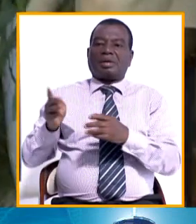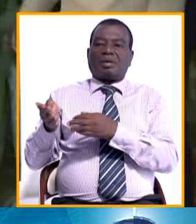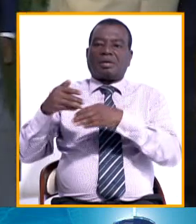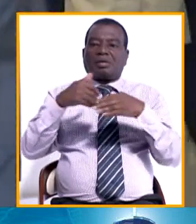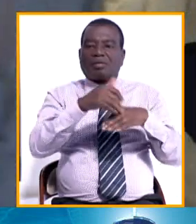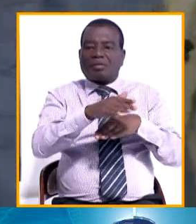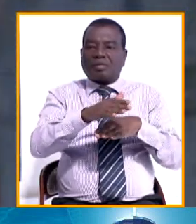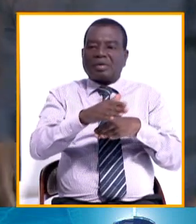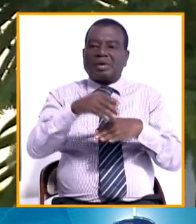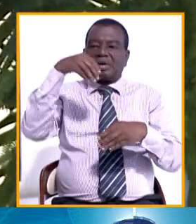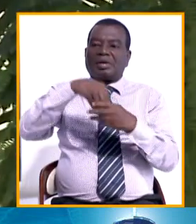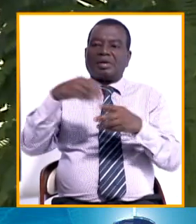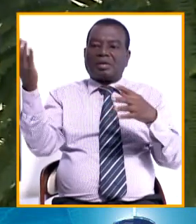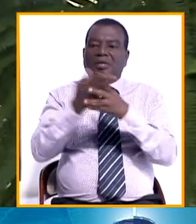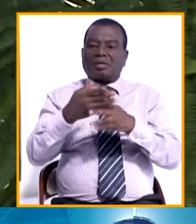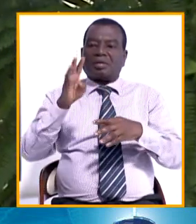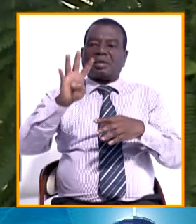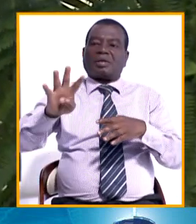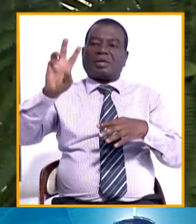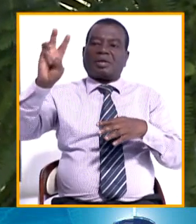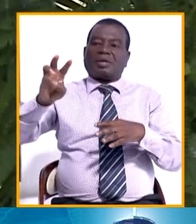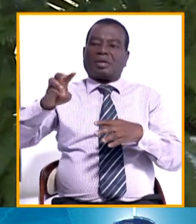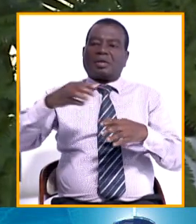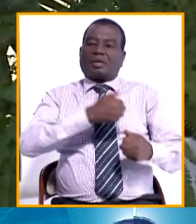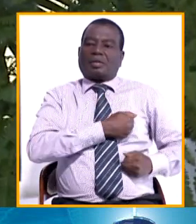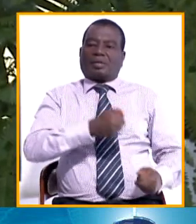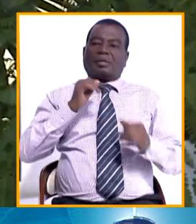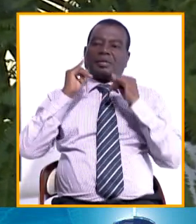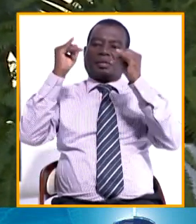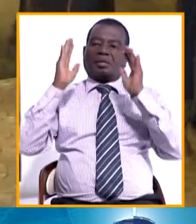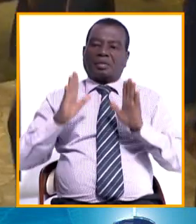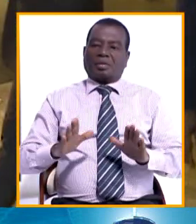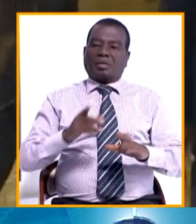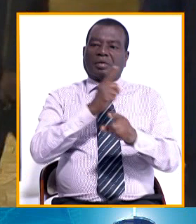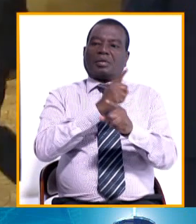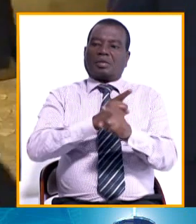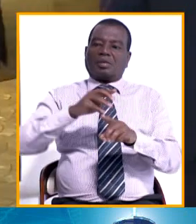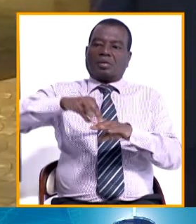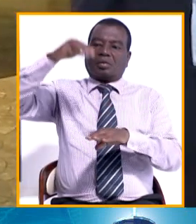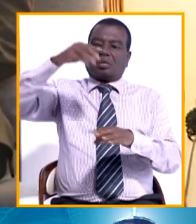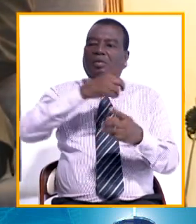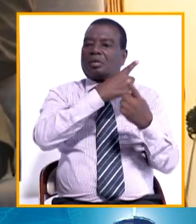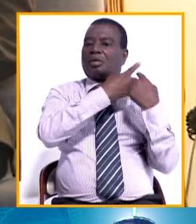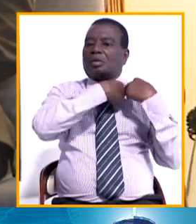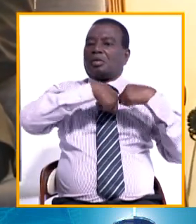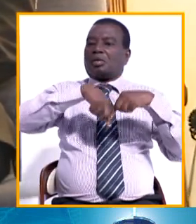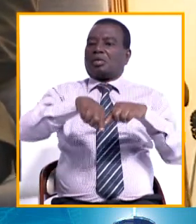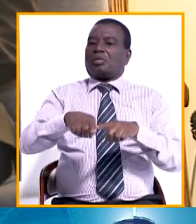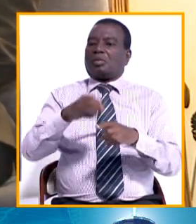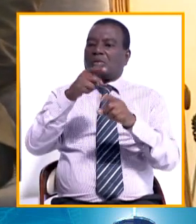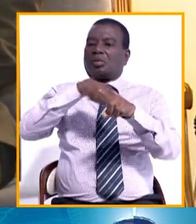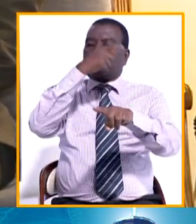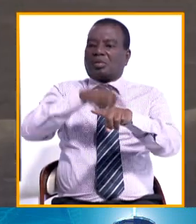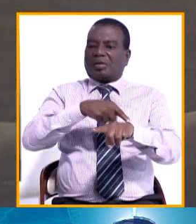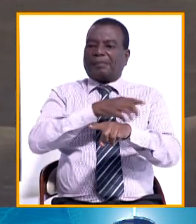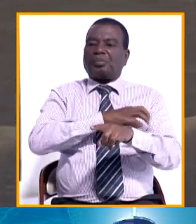privilégié dans le dossier des 46 soldats ivoiriens détenus au Mali depuis le 10 juillet dernier. Un des conseillers du président togolais